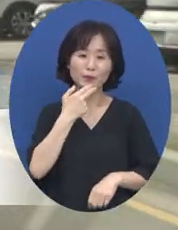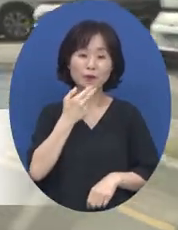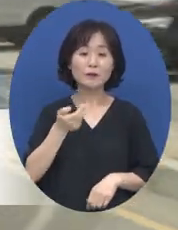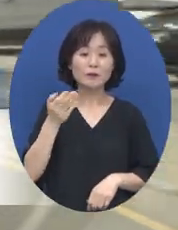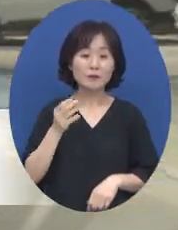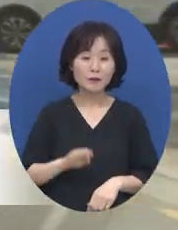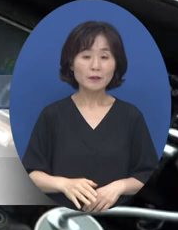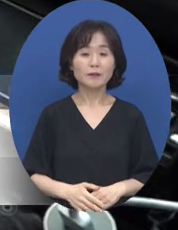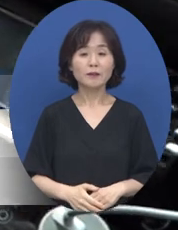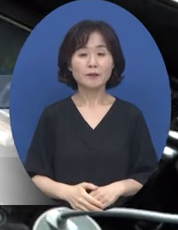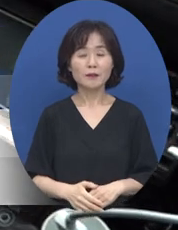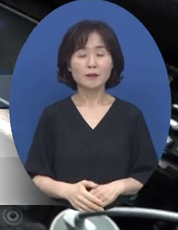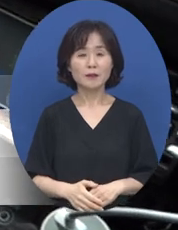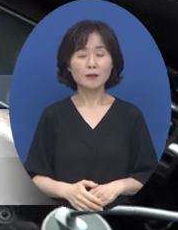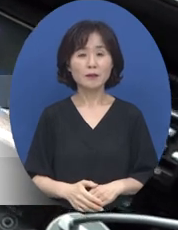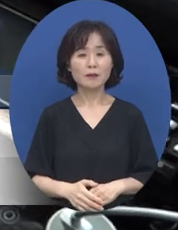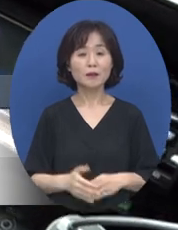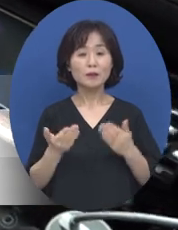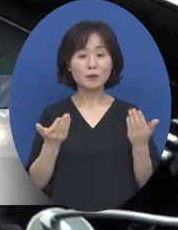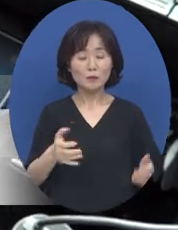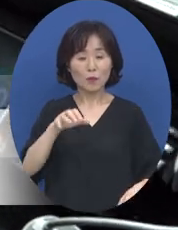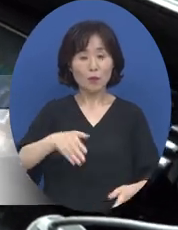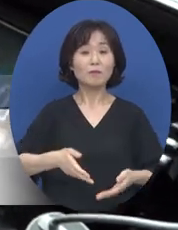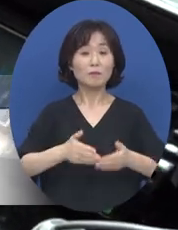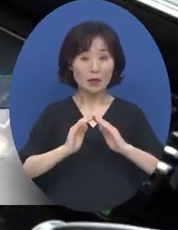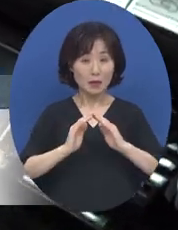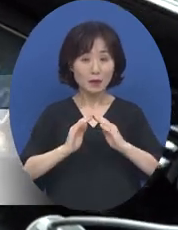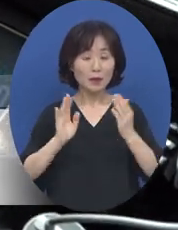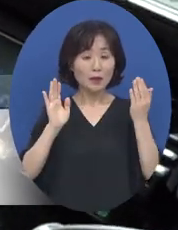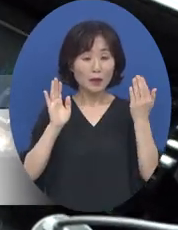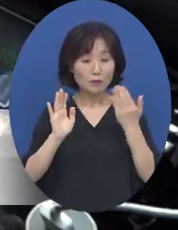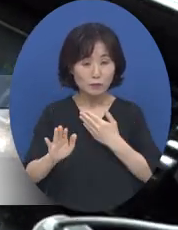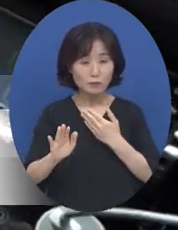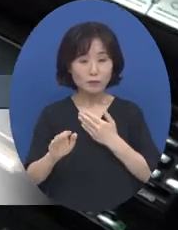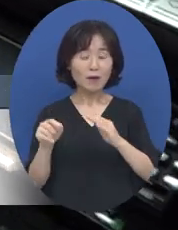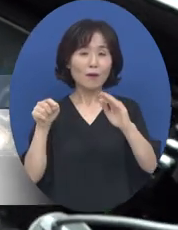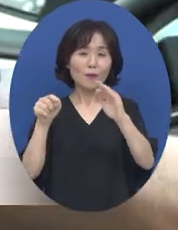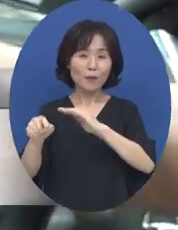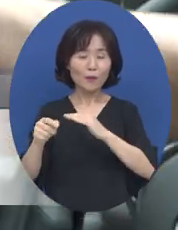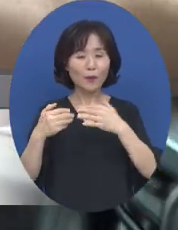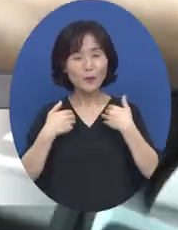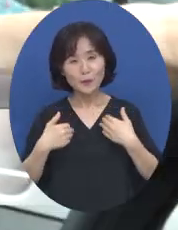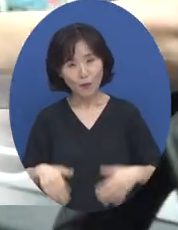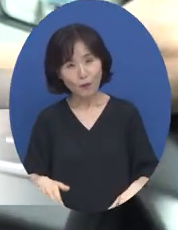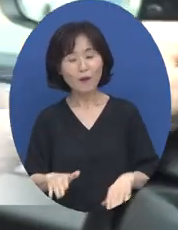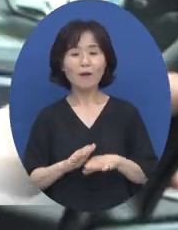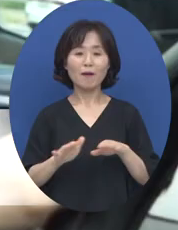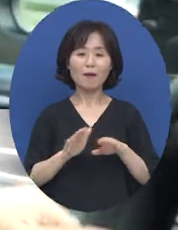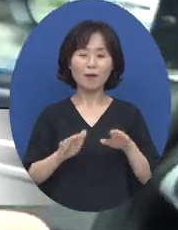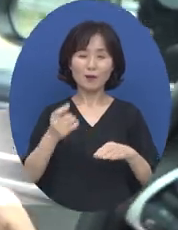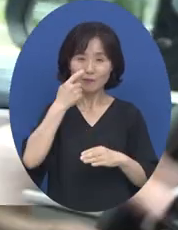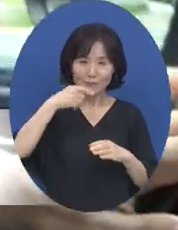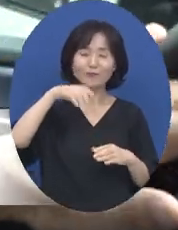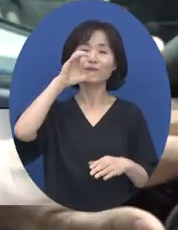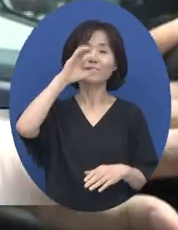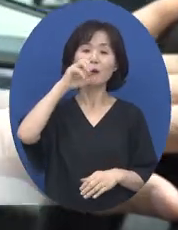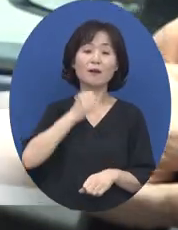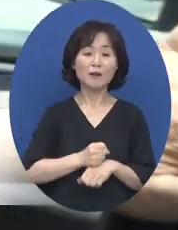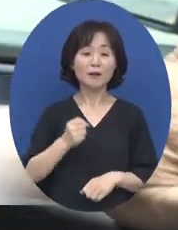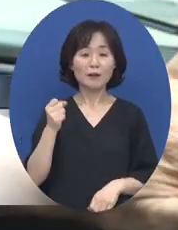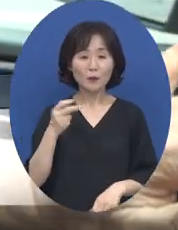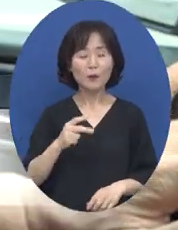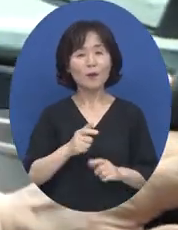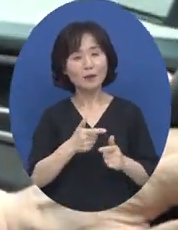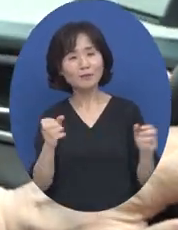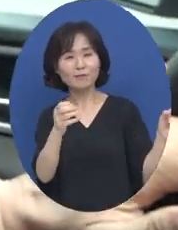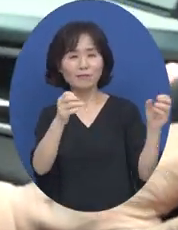근데 이게 생겨가지고 이렇게 하니까는 아주 피곤하지도 않고 커피도 마시고